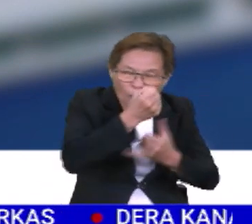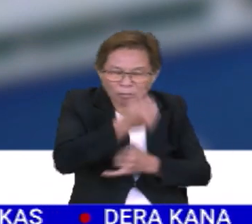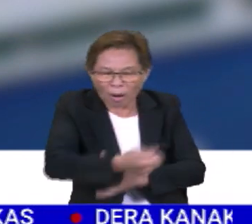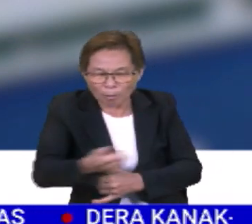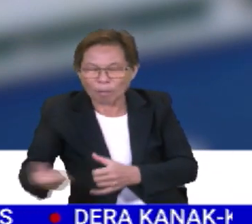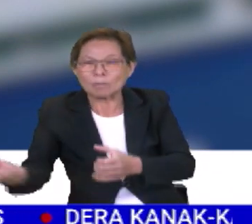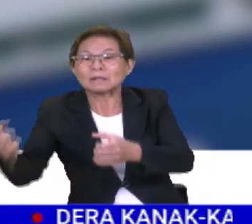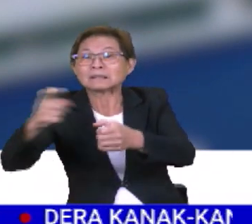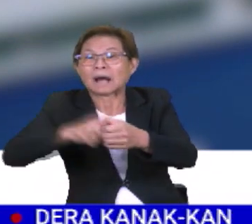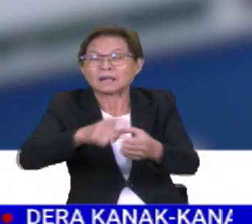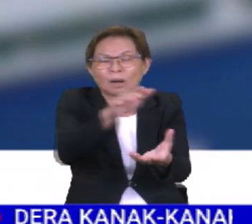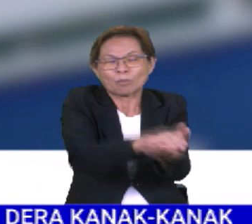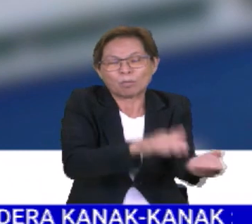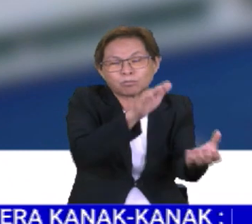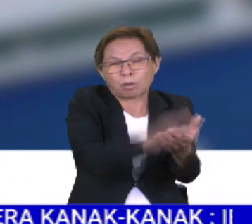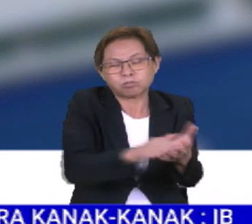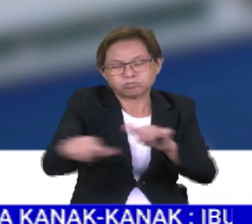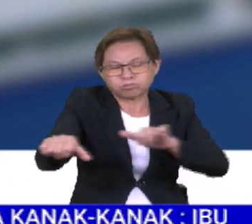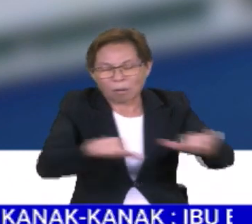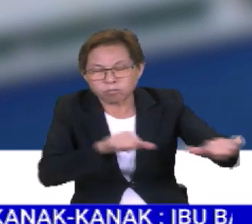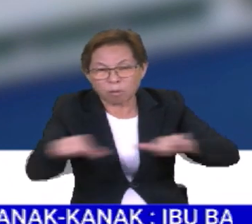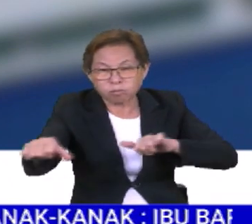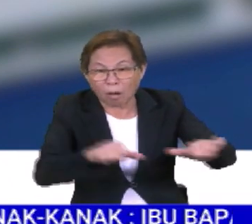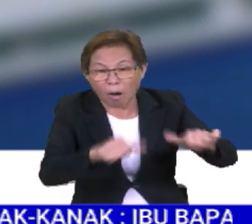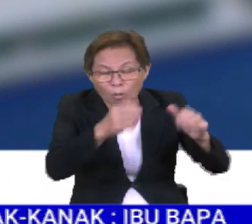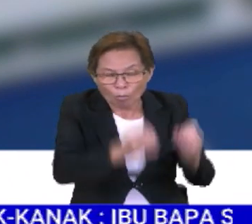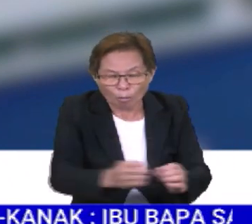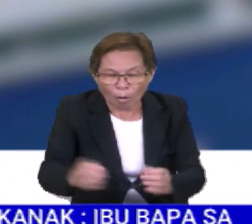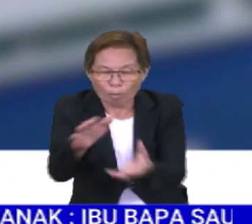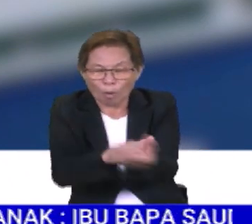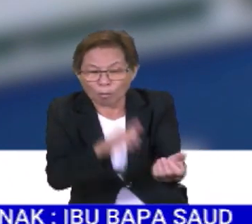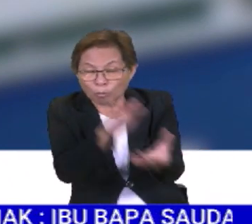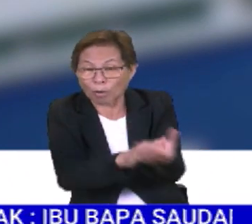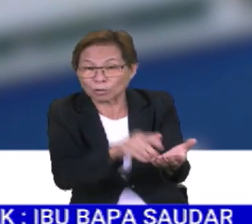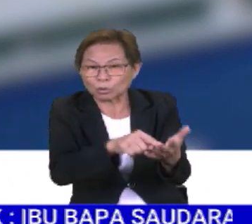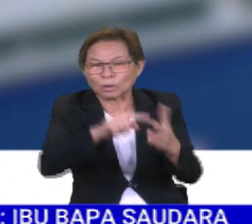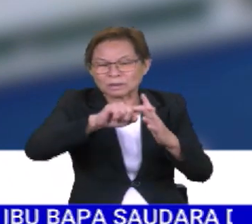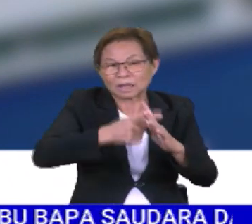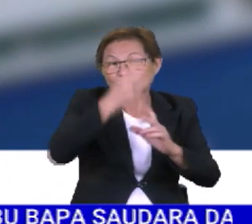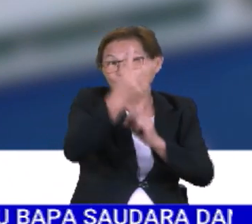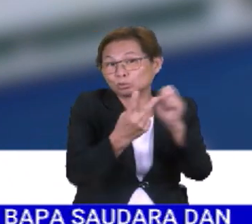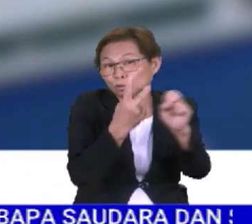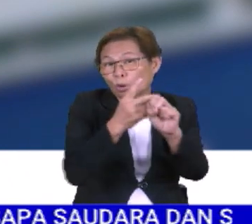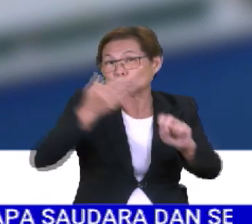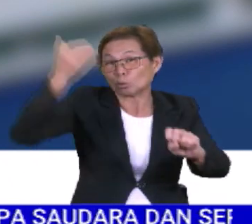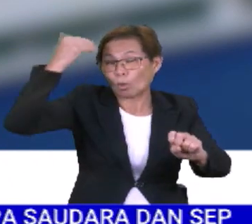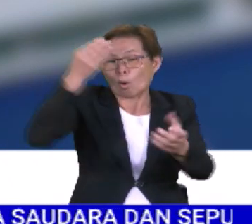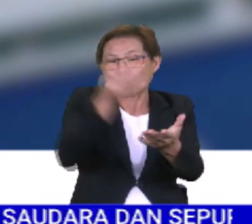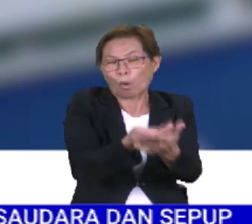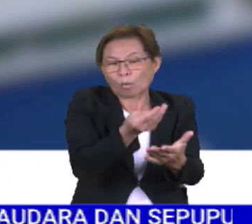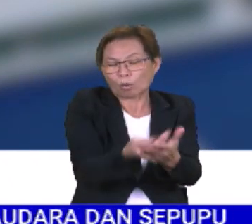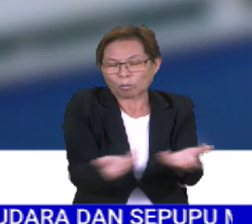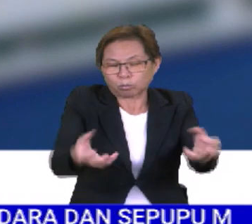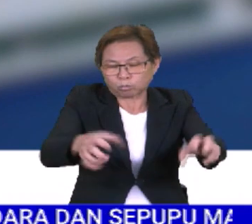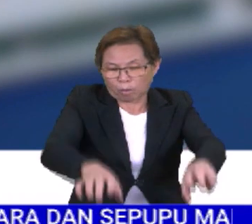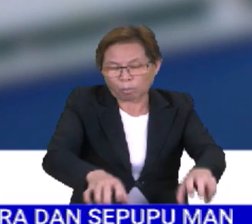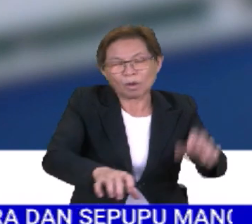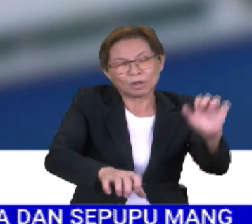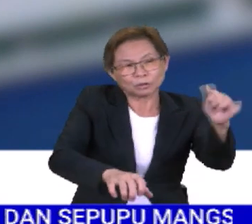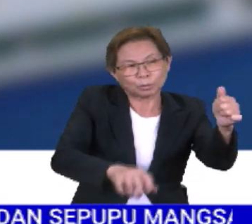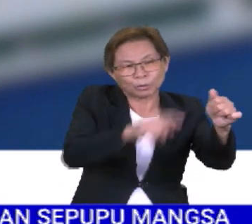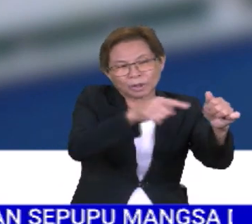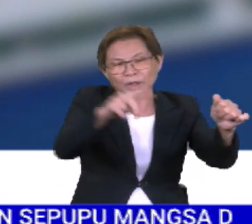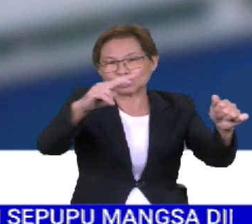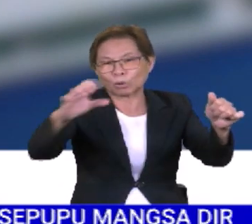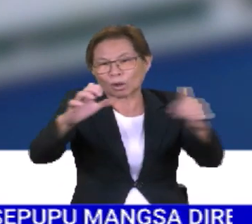berkaitan pertaruhan dalam kegiatan mengakui menganjurkan perjudian tersebut sejak dua tahun lalu uang taruhan bermula dari 10